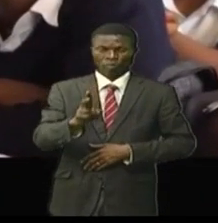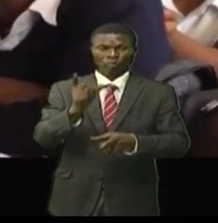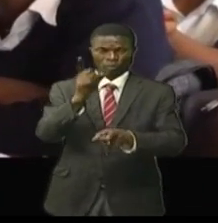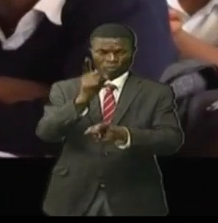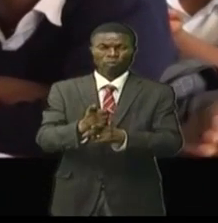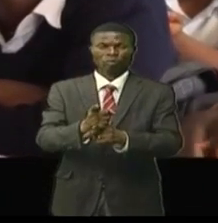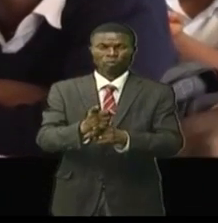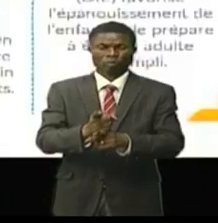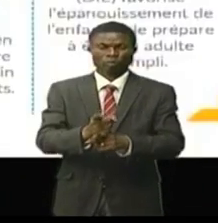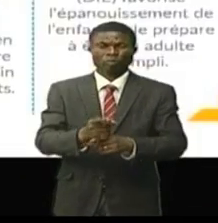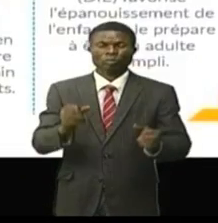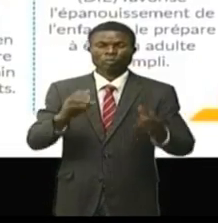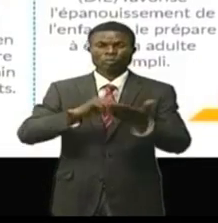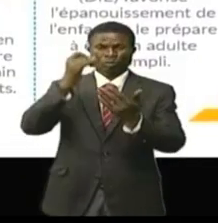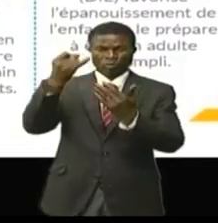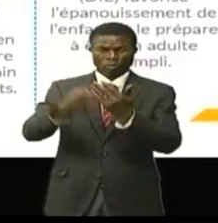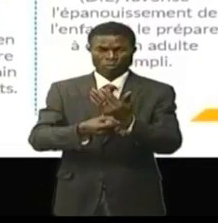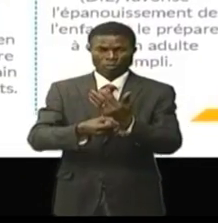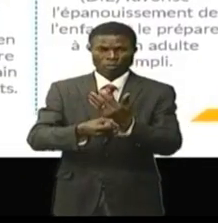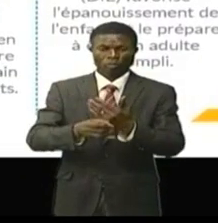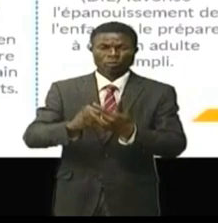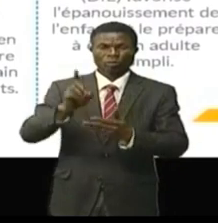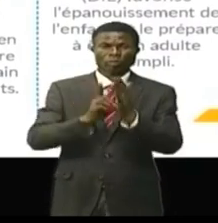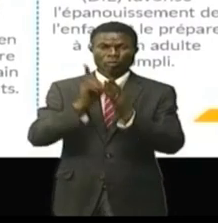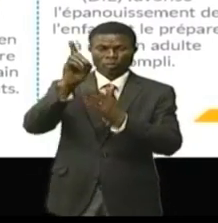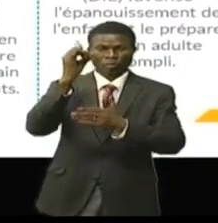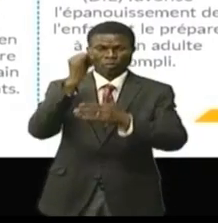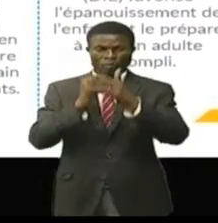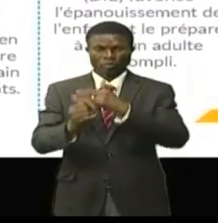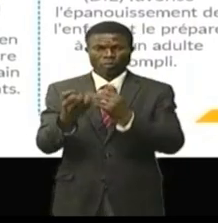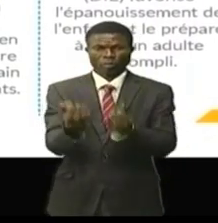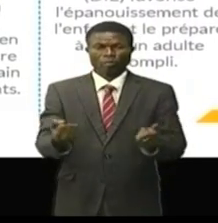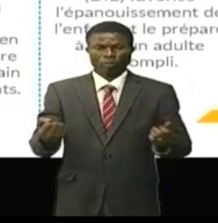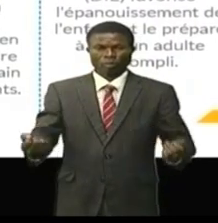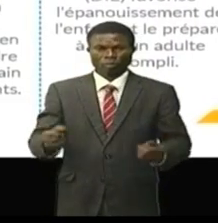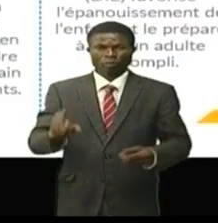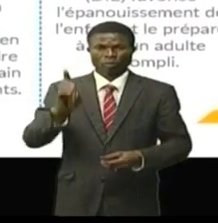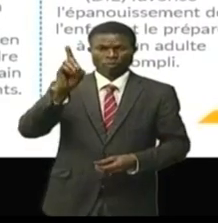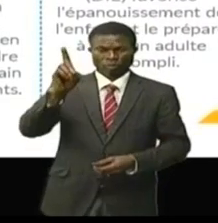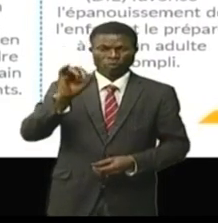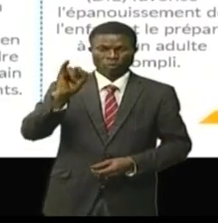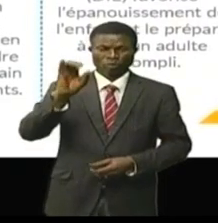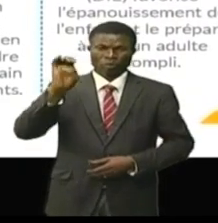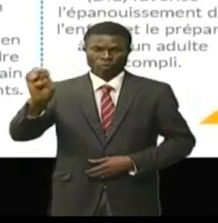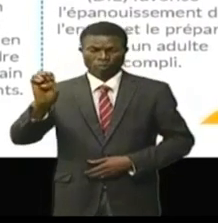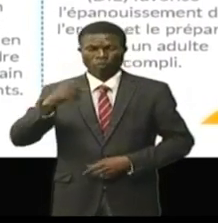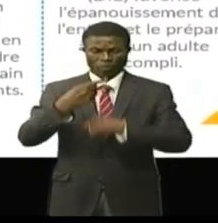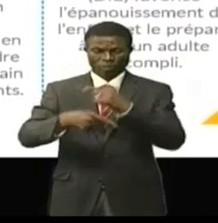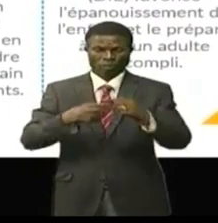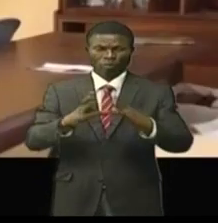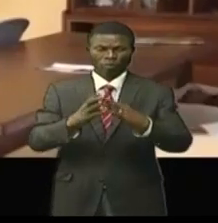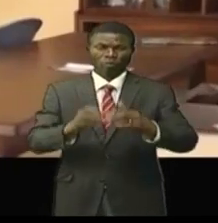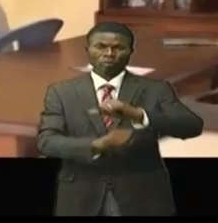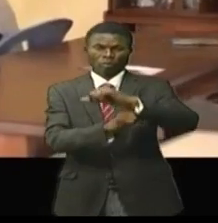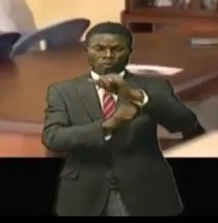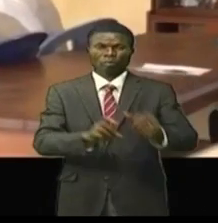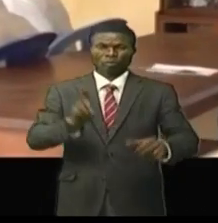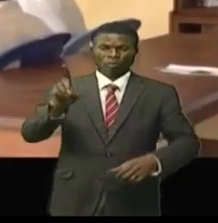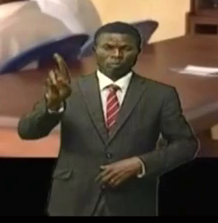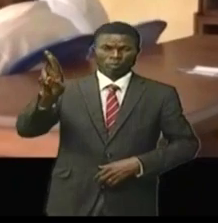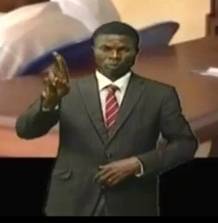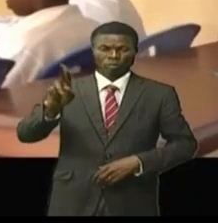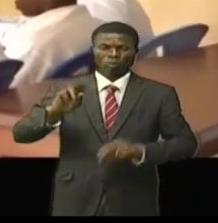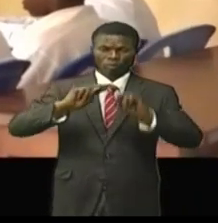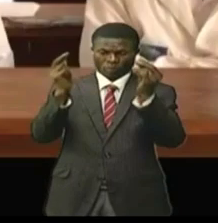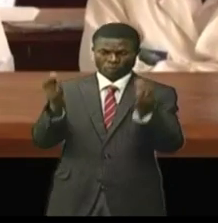cela grâce au projet dénommé Développement intégral de l'enfant, DIE, lancé avec l'appui des Dalberg, une